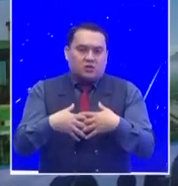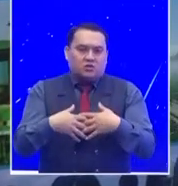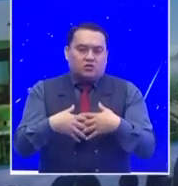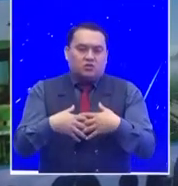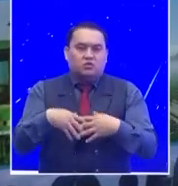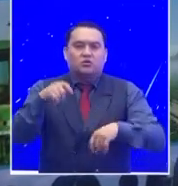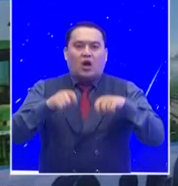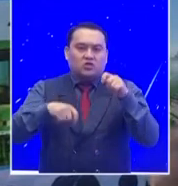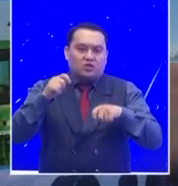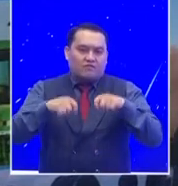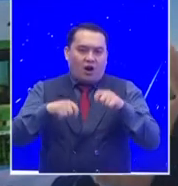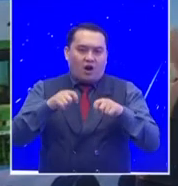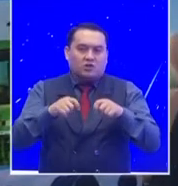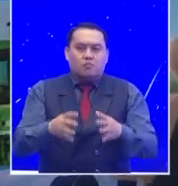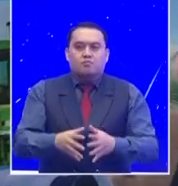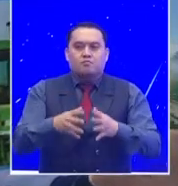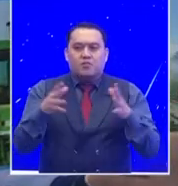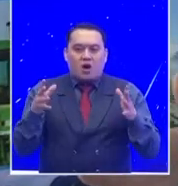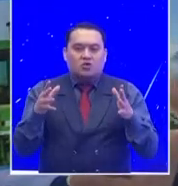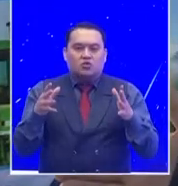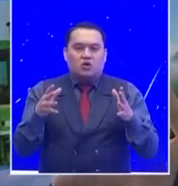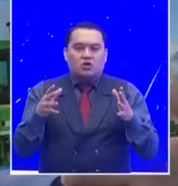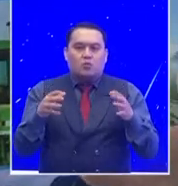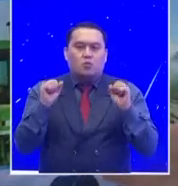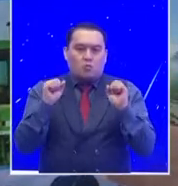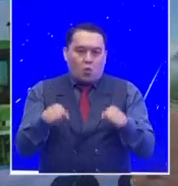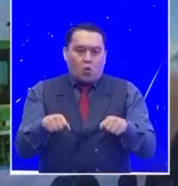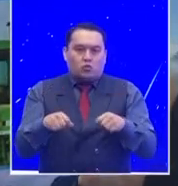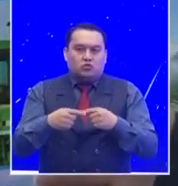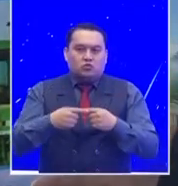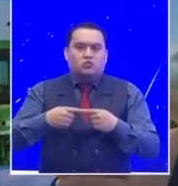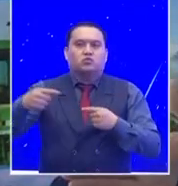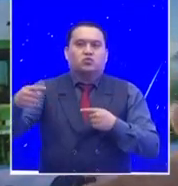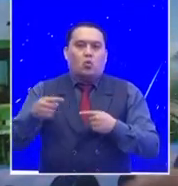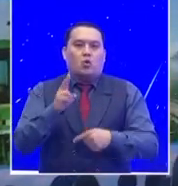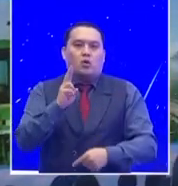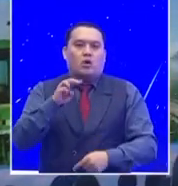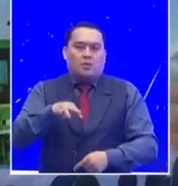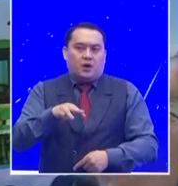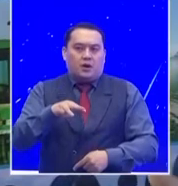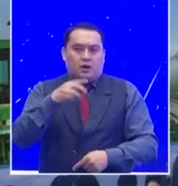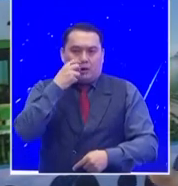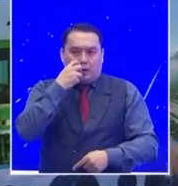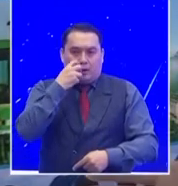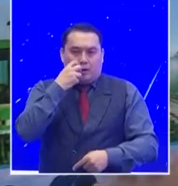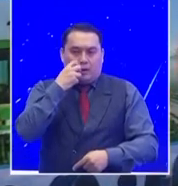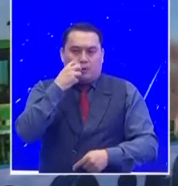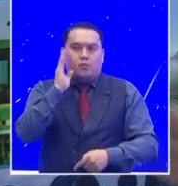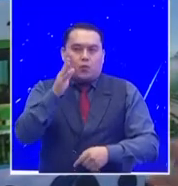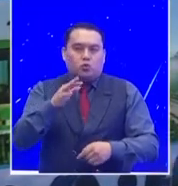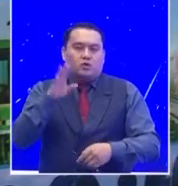счет дождевания. То есть это большие дождевальные машины, которые может быть длиной до километра, то есть которые